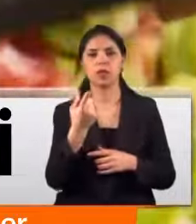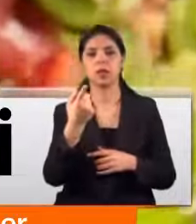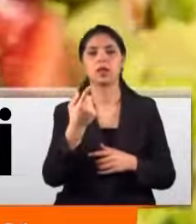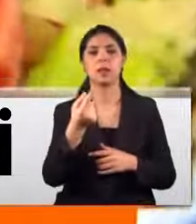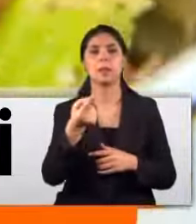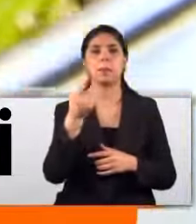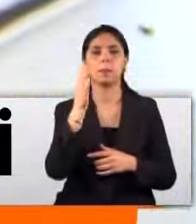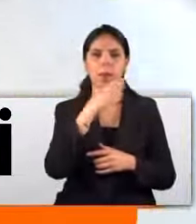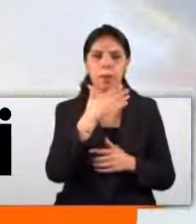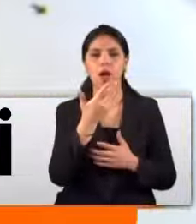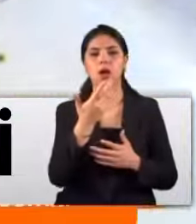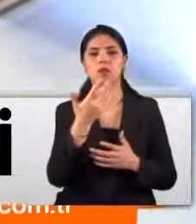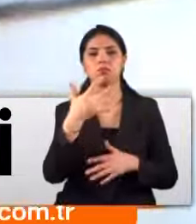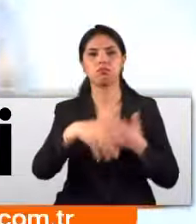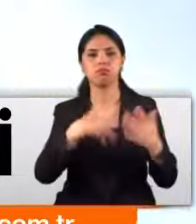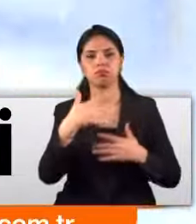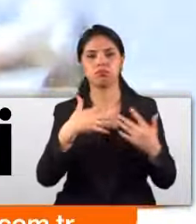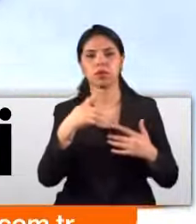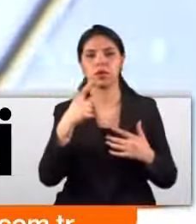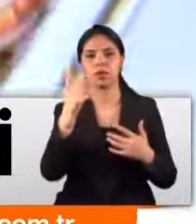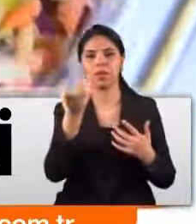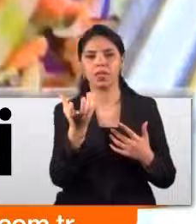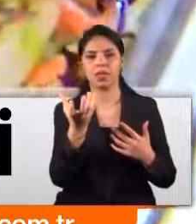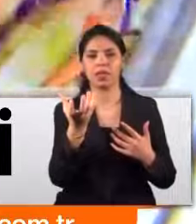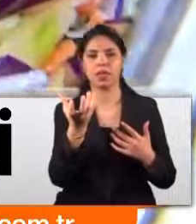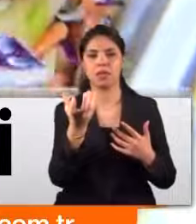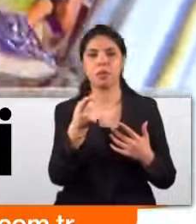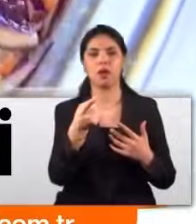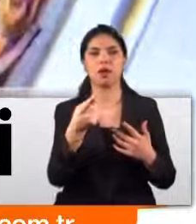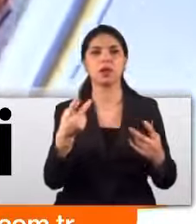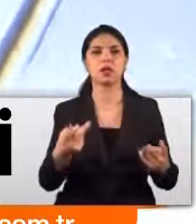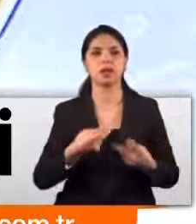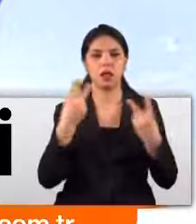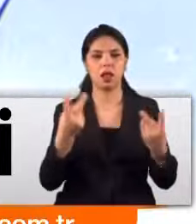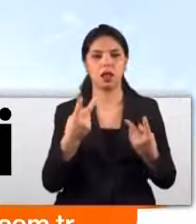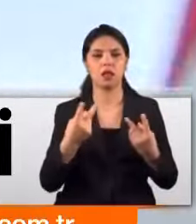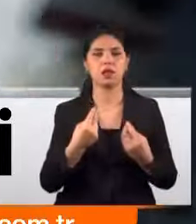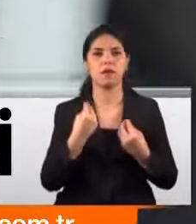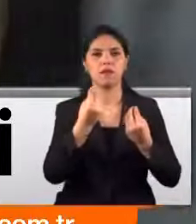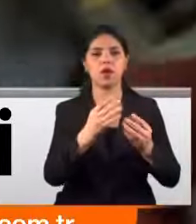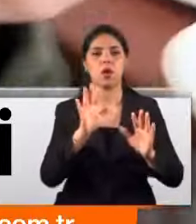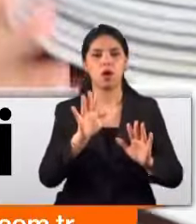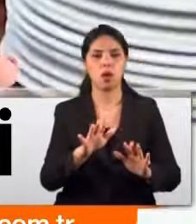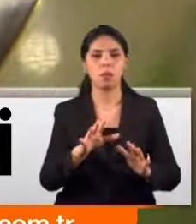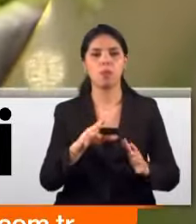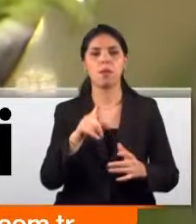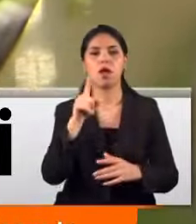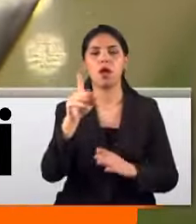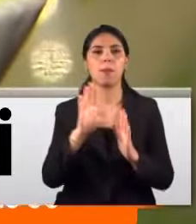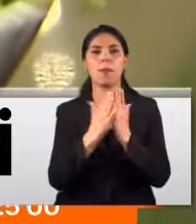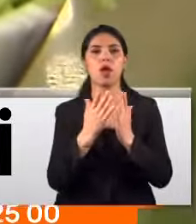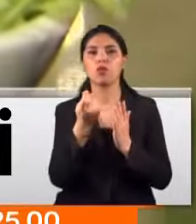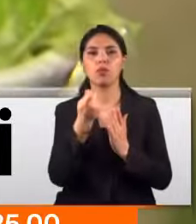biberi, diğer ürünleri eklenip bir tabak halinde işte bu salatalar servis ediliyor ama menüdeki fiyatına